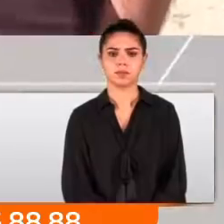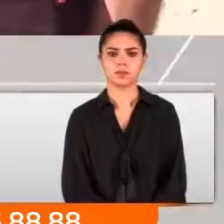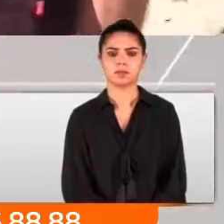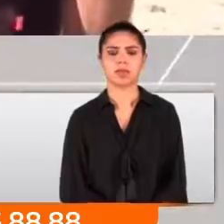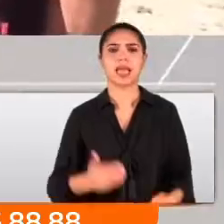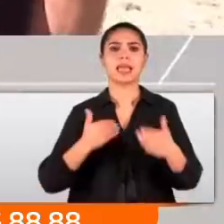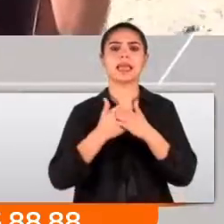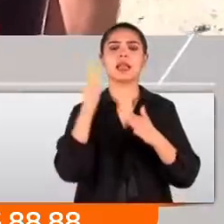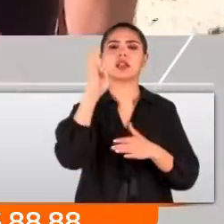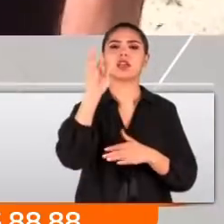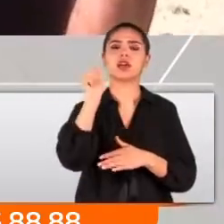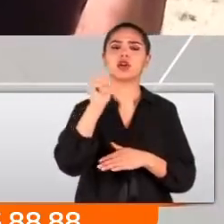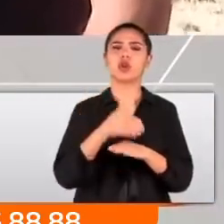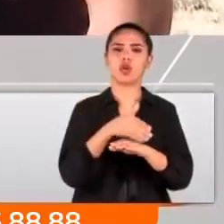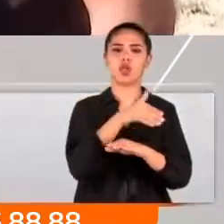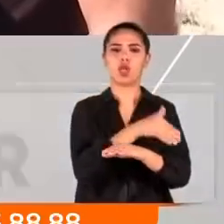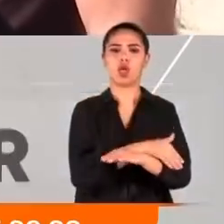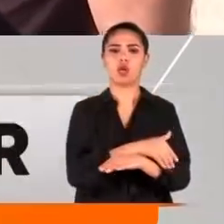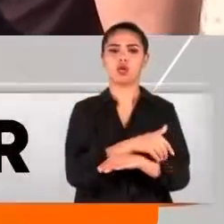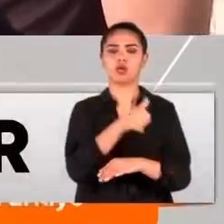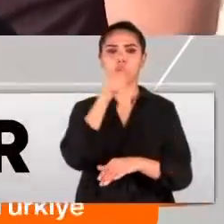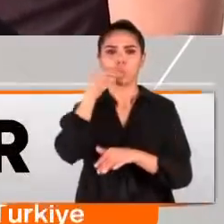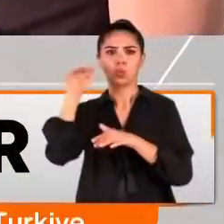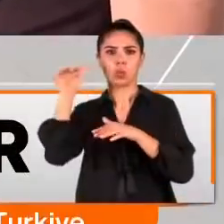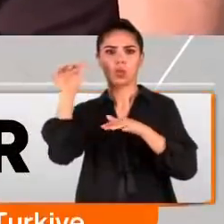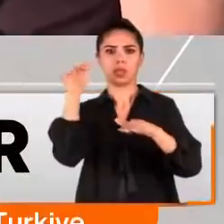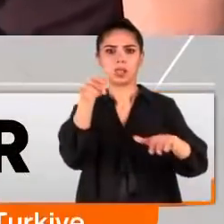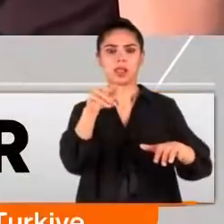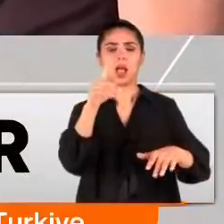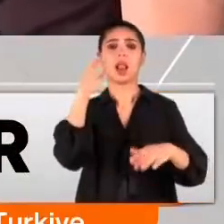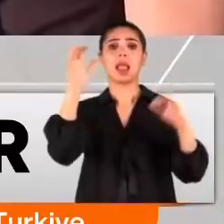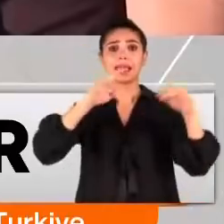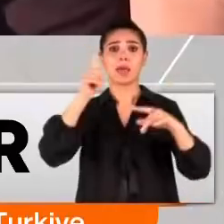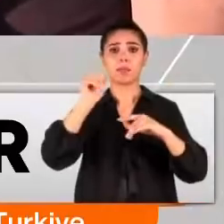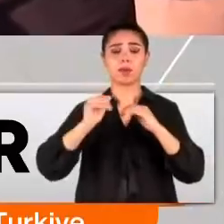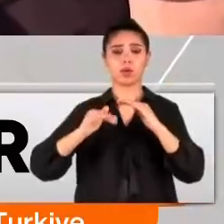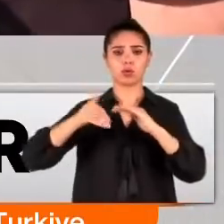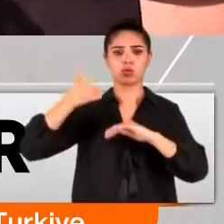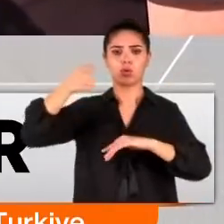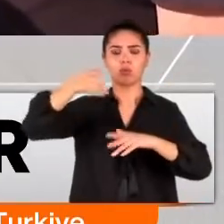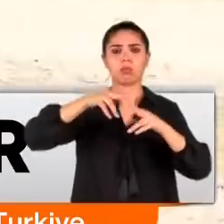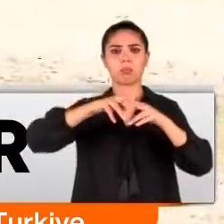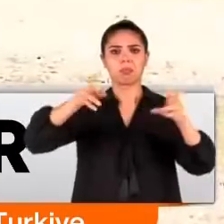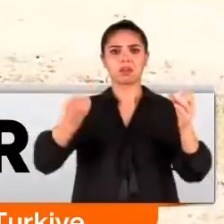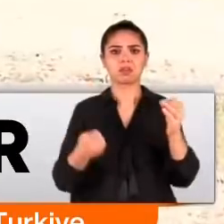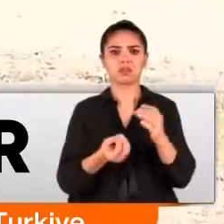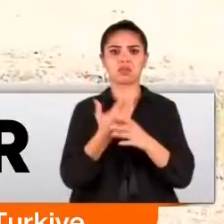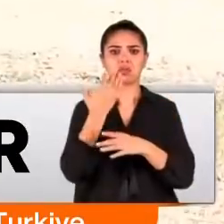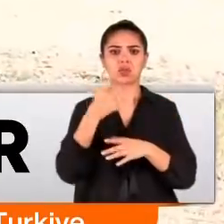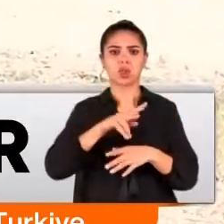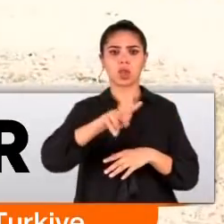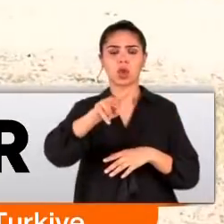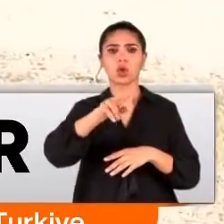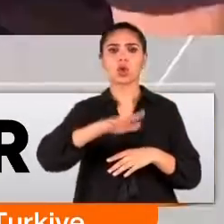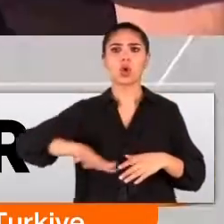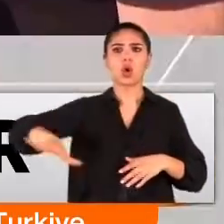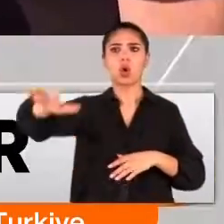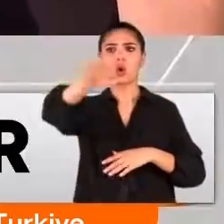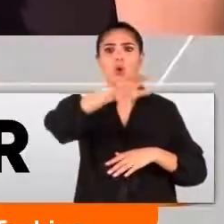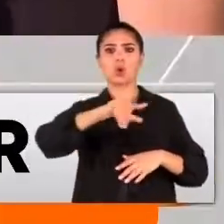Yaklaşık 40 gün önce bir selli yağmurumuz oldu. Yağmurdan bir gün sonra bu çatlaklar oluştu. Yolun üstünü biz